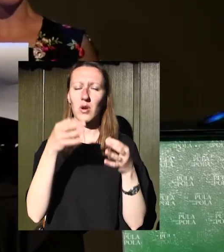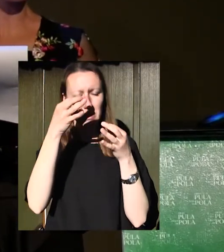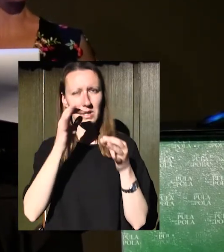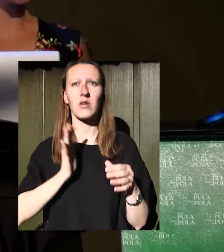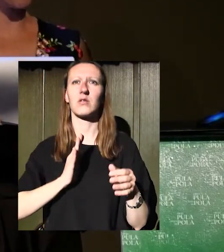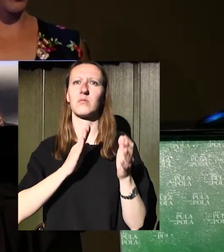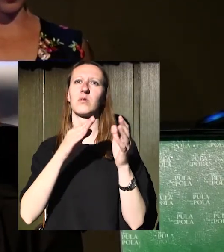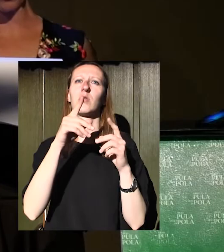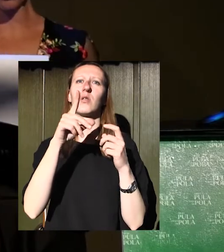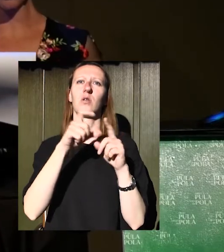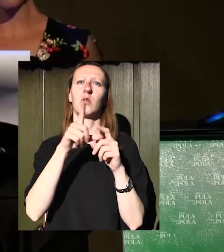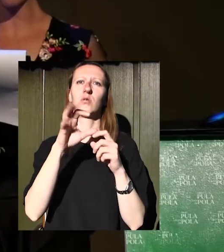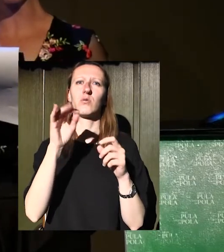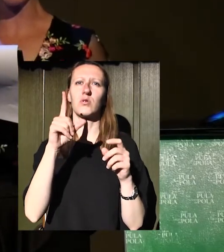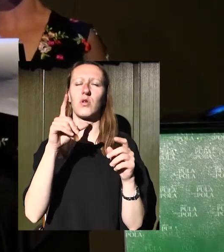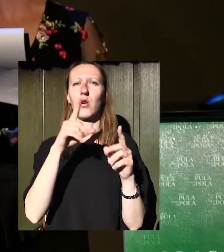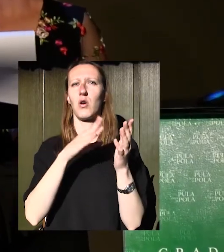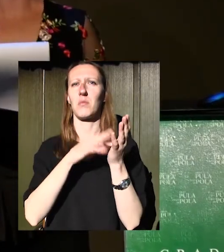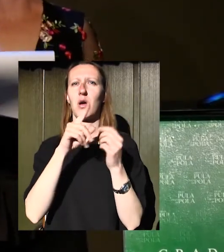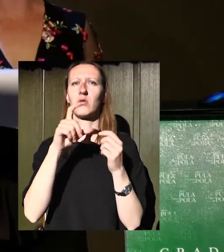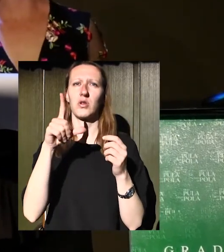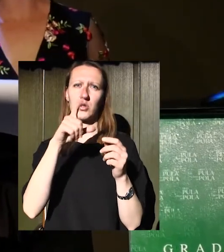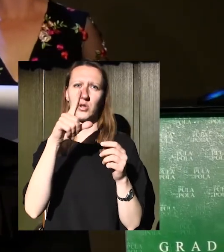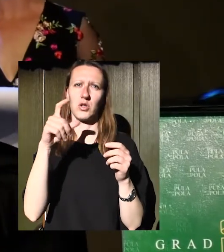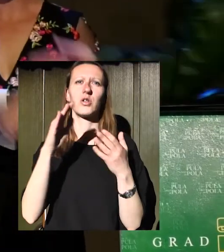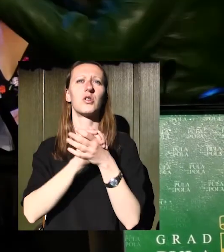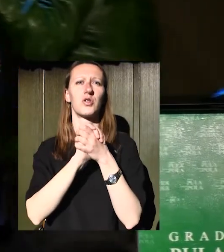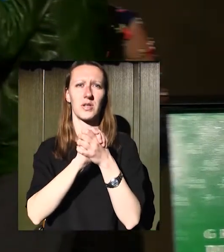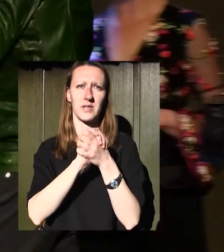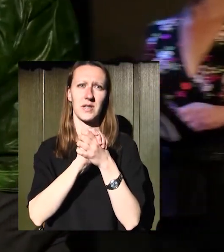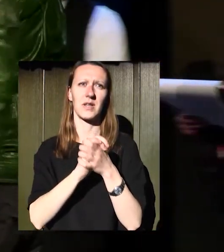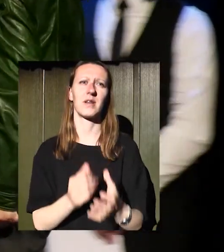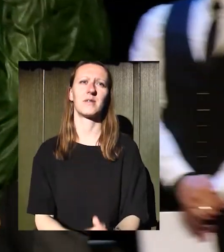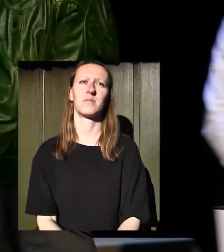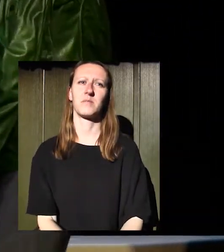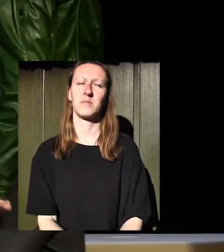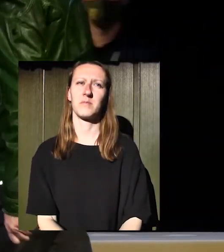Pule cijenjenom gospodinu Dušku Marušiću Čičiju. Čestitke.